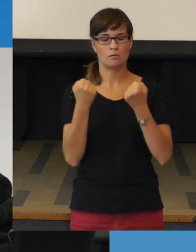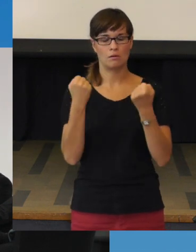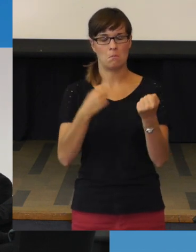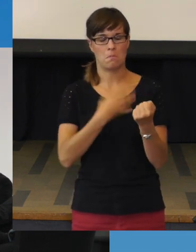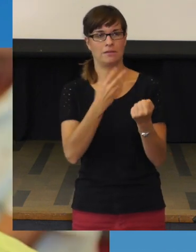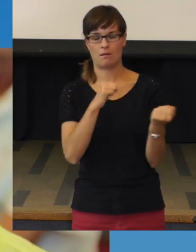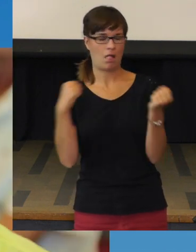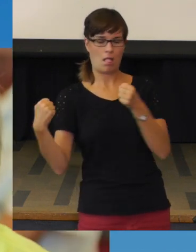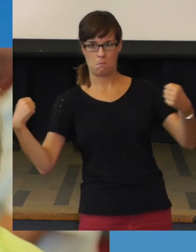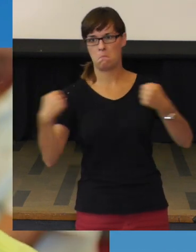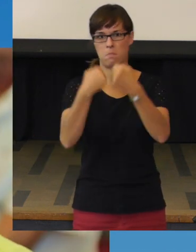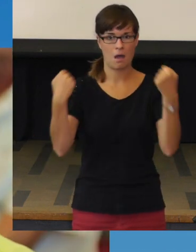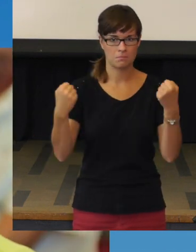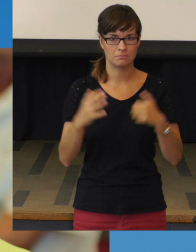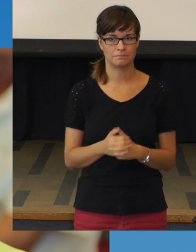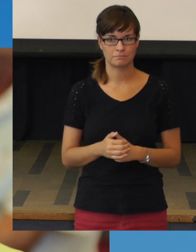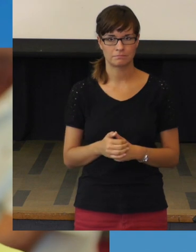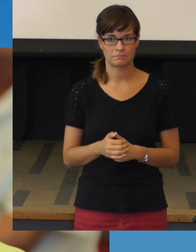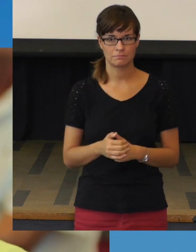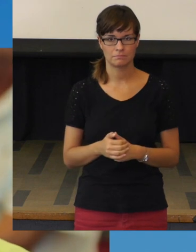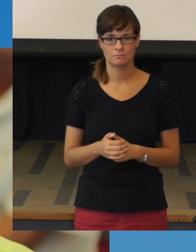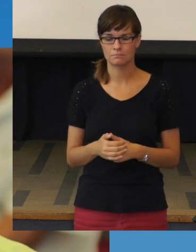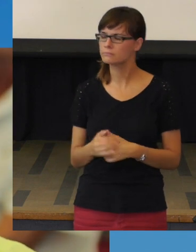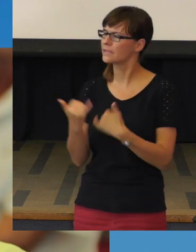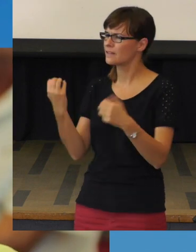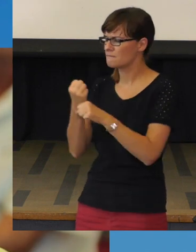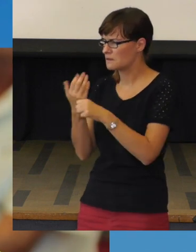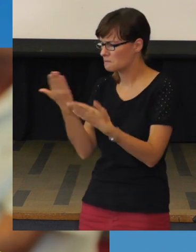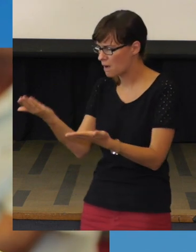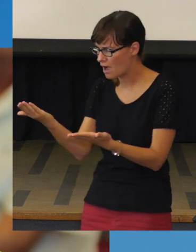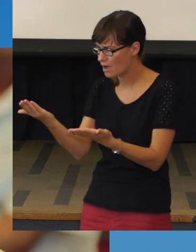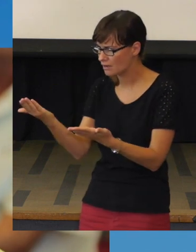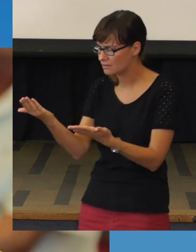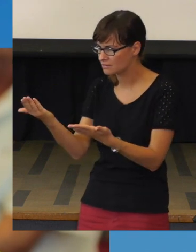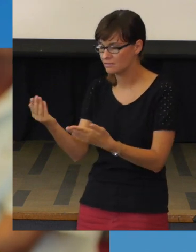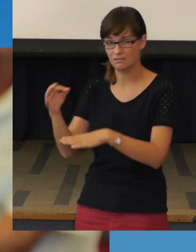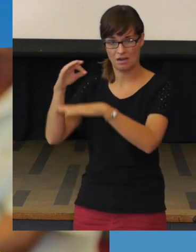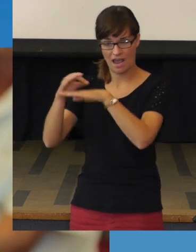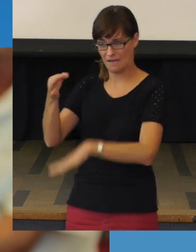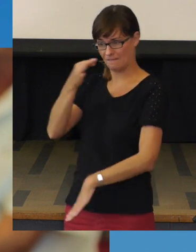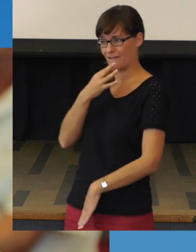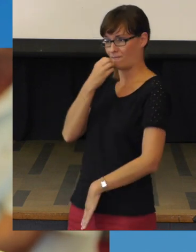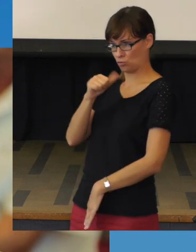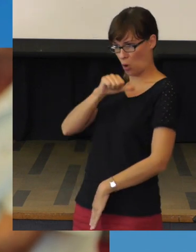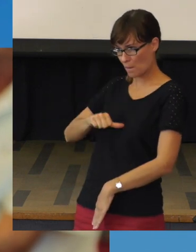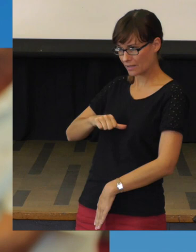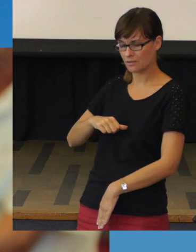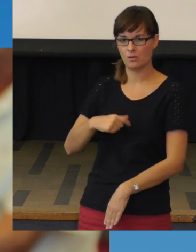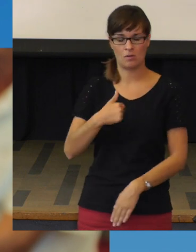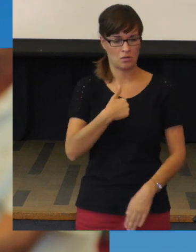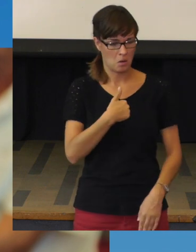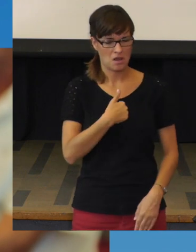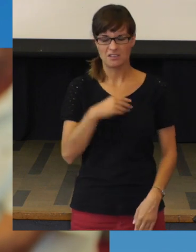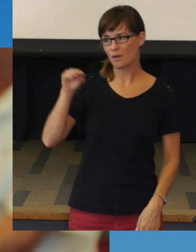gemacht? Ich habe auf die Frage, wollen wir operieren, halt gesagt, was bleibt mir